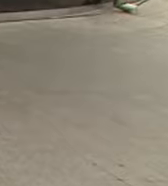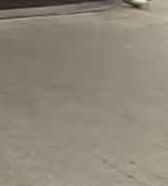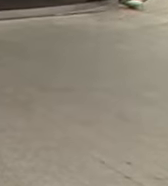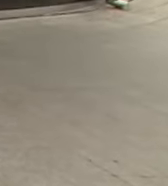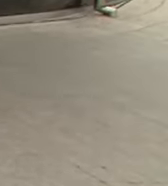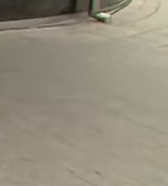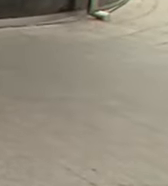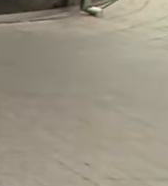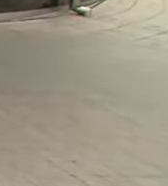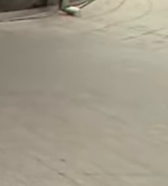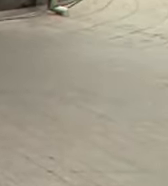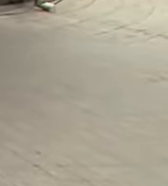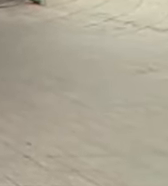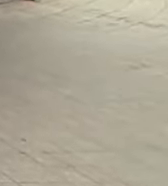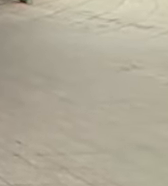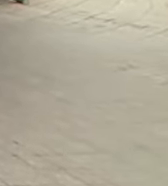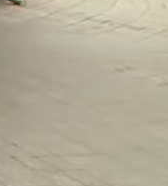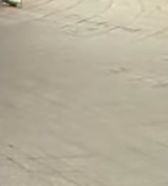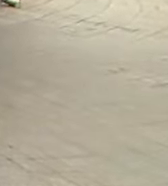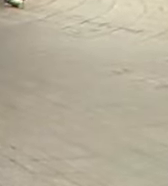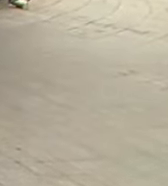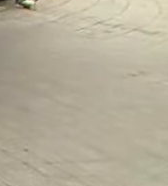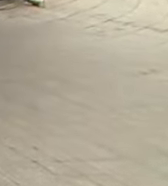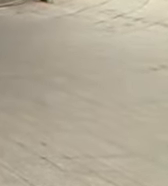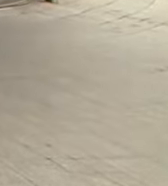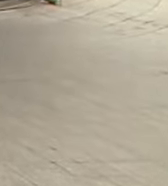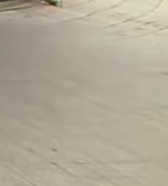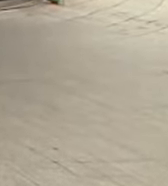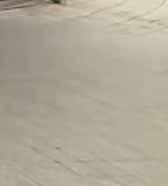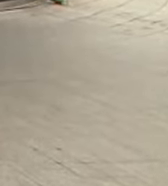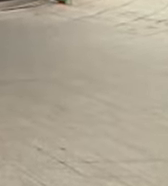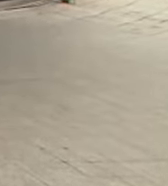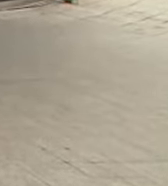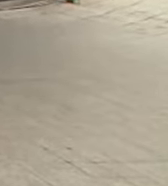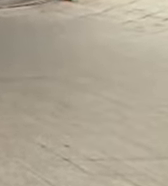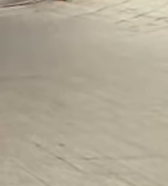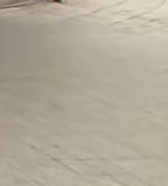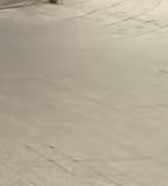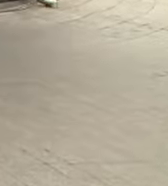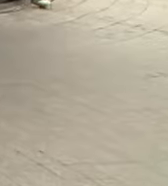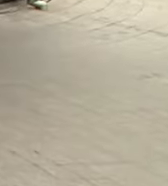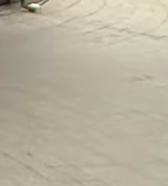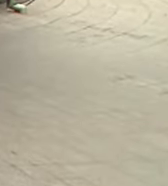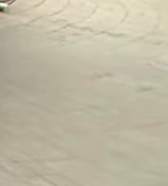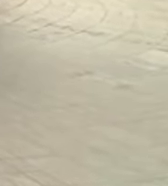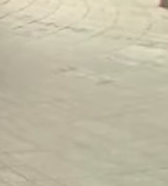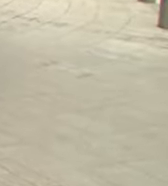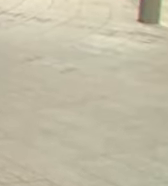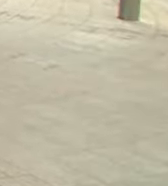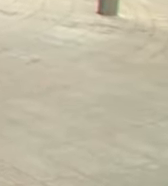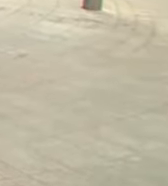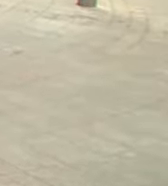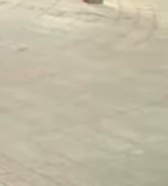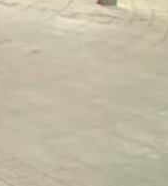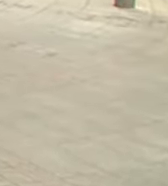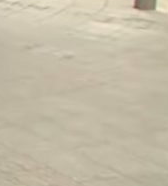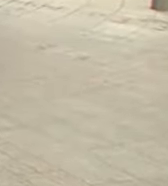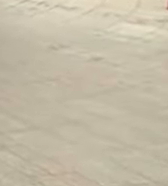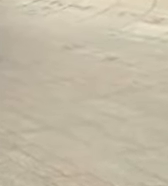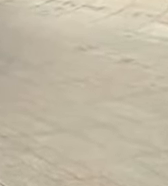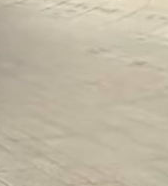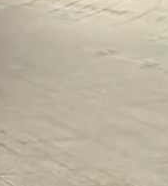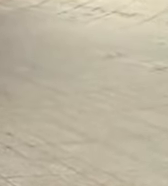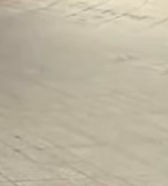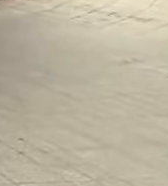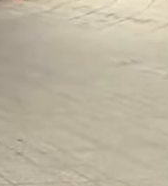김진의 돌직구쇼에 오신 여러분 반갑습니다. 김진입니다. 전 오늘도 저희 돌직구쇼 오픈 스튜디오 앞에 나왔습니다. 오늘 저희 채널 A는요